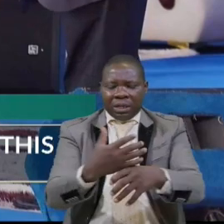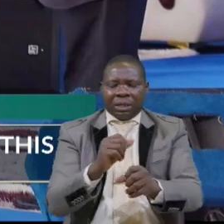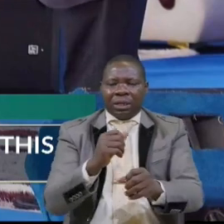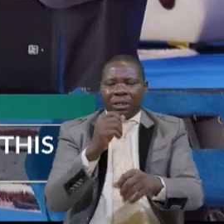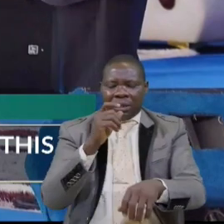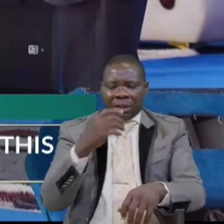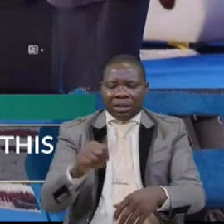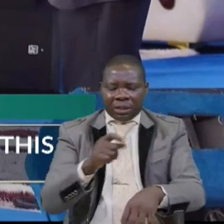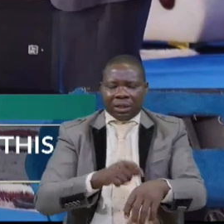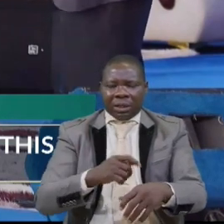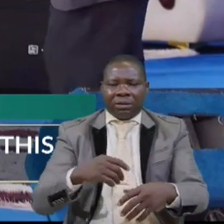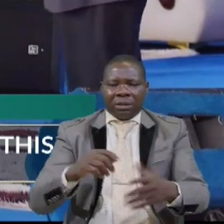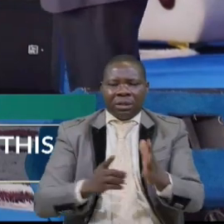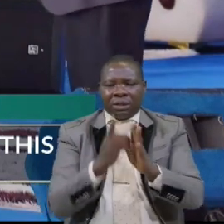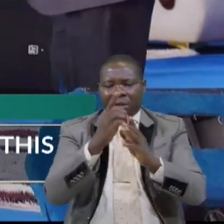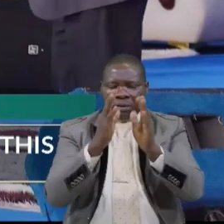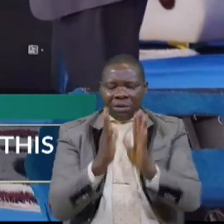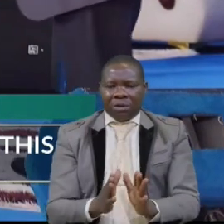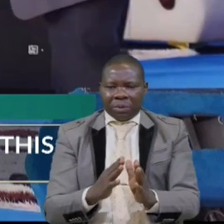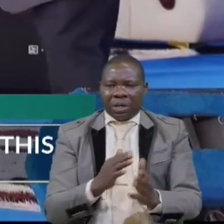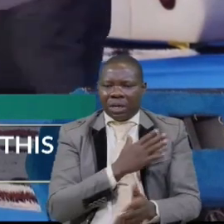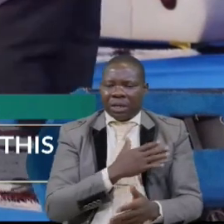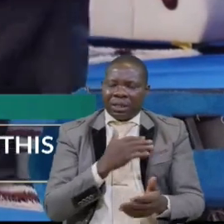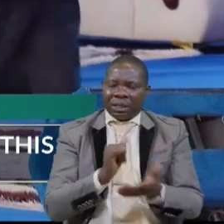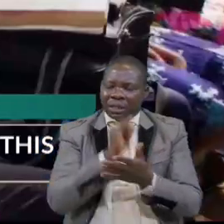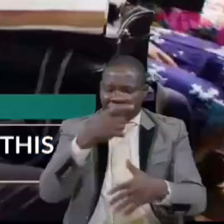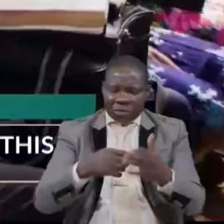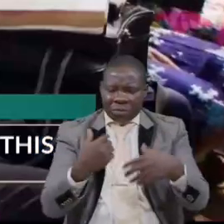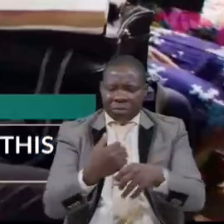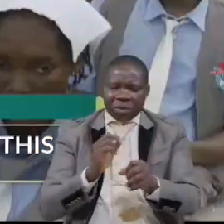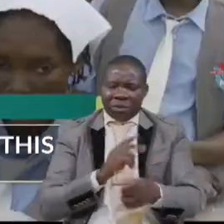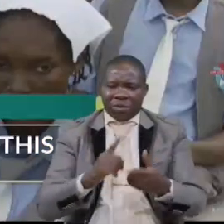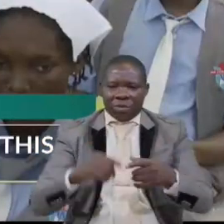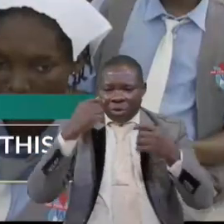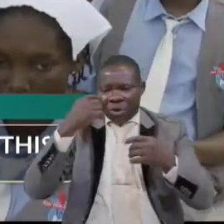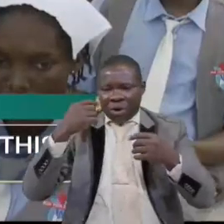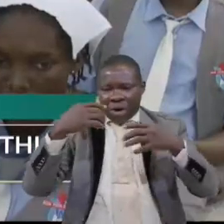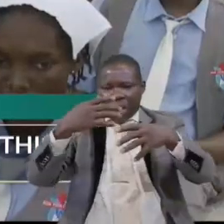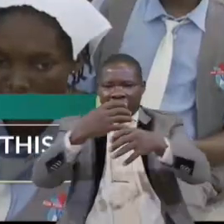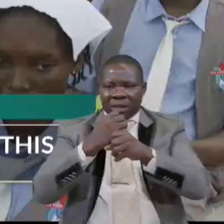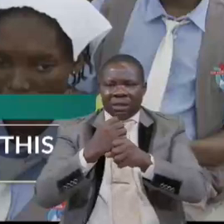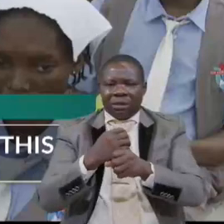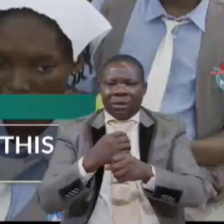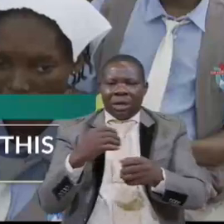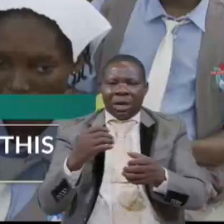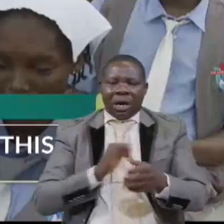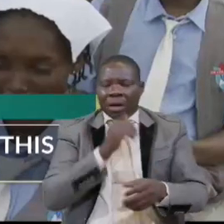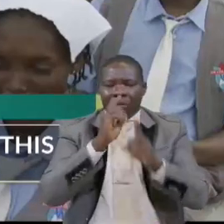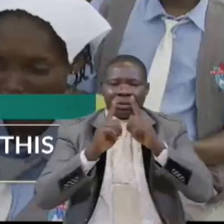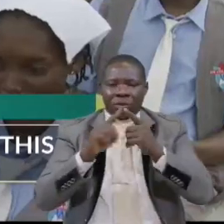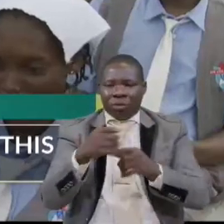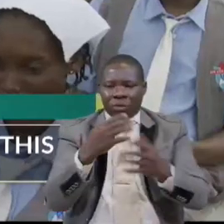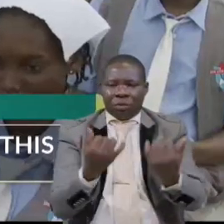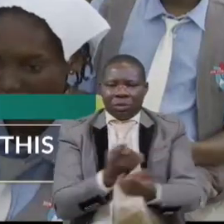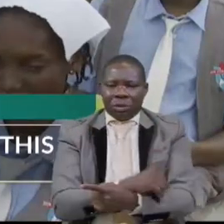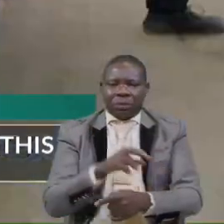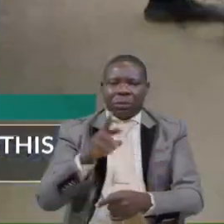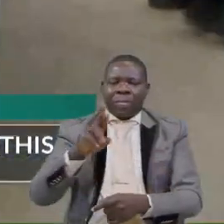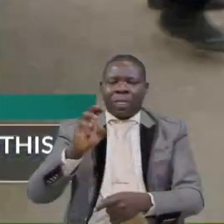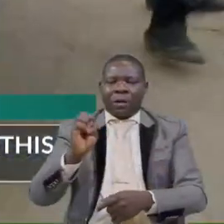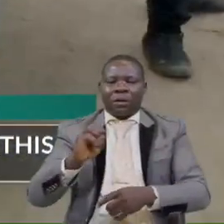développeur c'est ça qui nous amène à nous réaliser je vous parle aujourd'hui du message intitulé